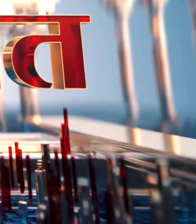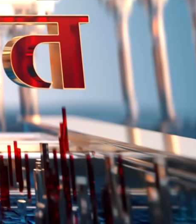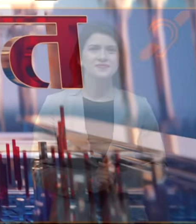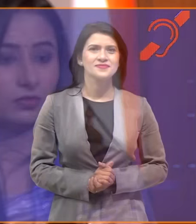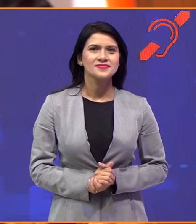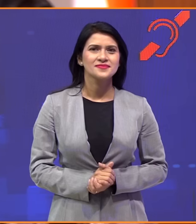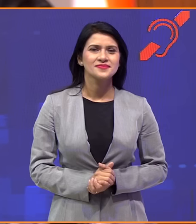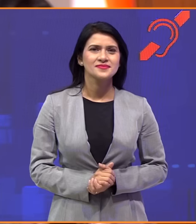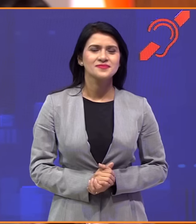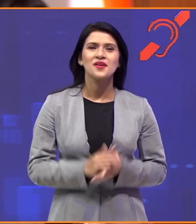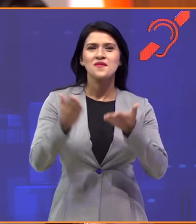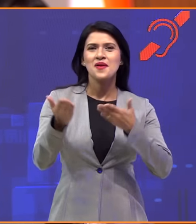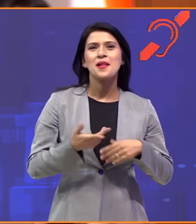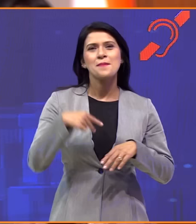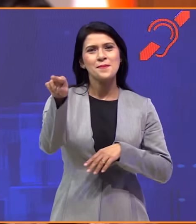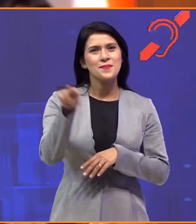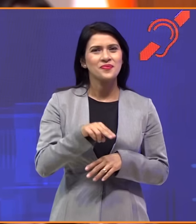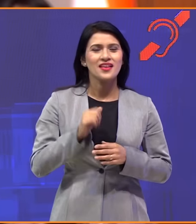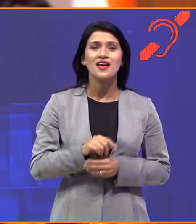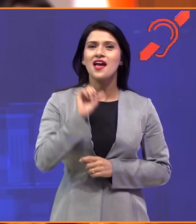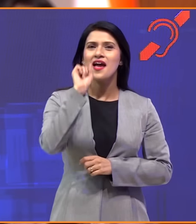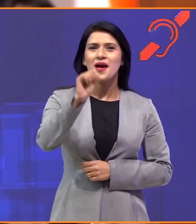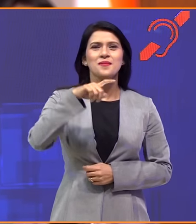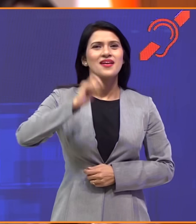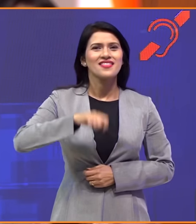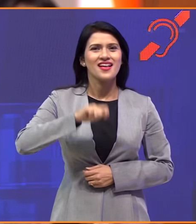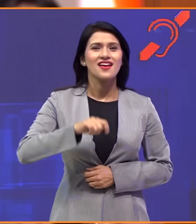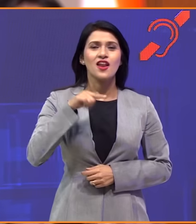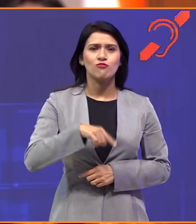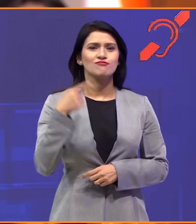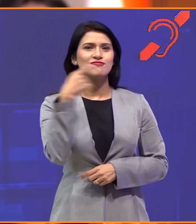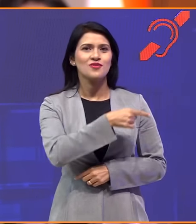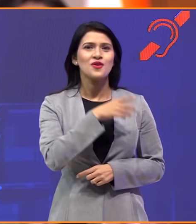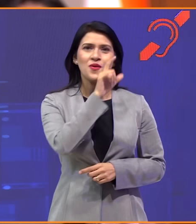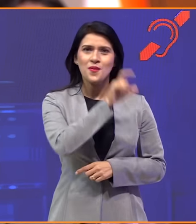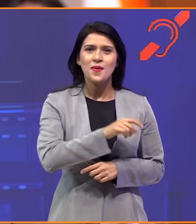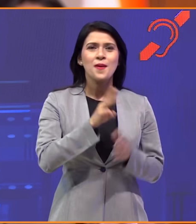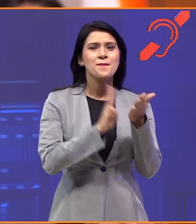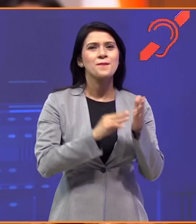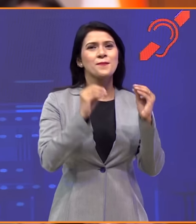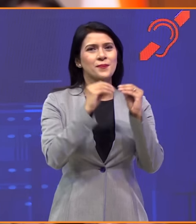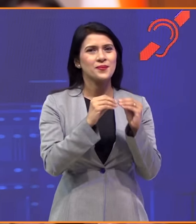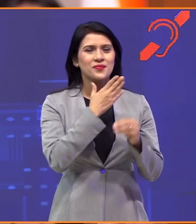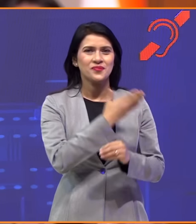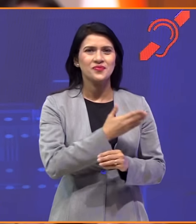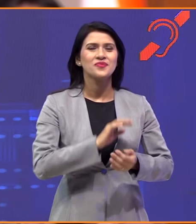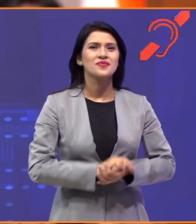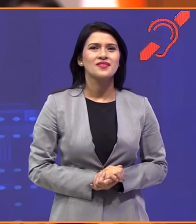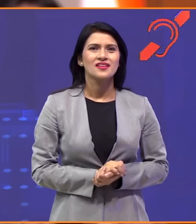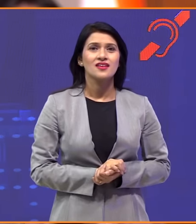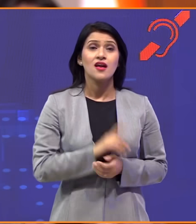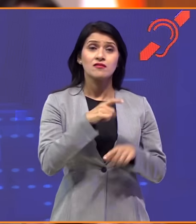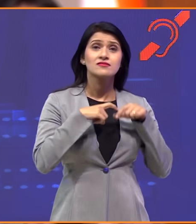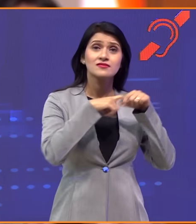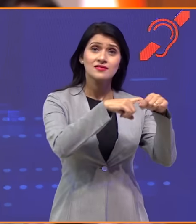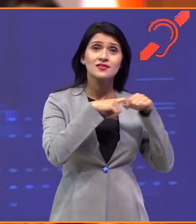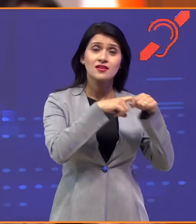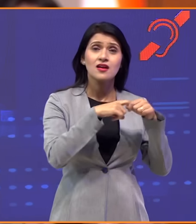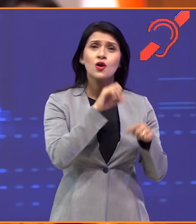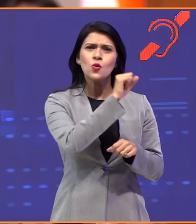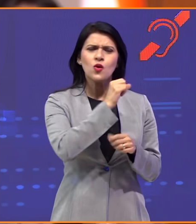फैसला वेलकम बैक आपके अदालत में आज जन मुकदमा चलाया सुपरस्टार मनोज बाजपेई पर हमने उनसे पूछा